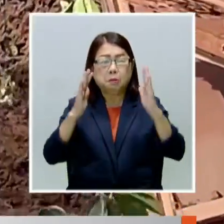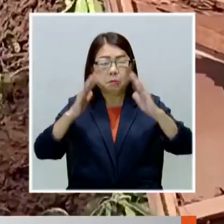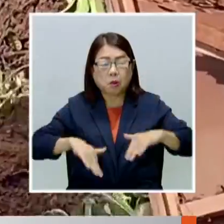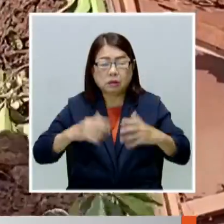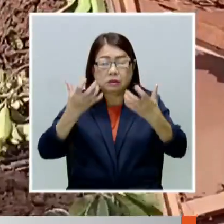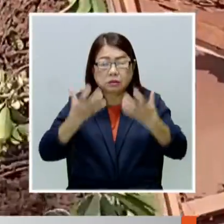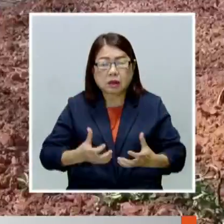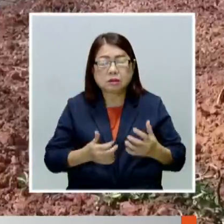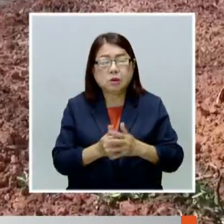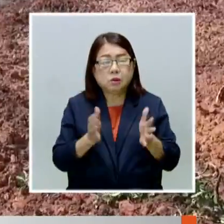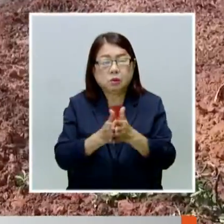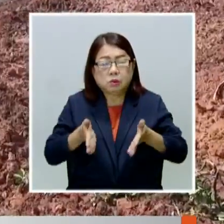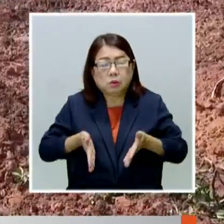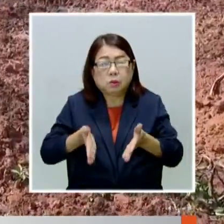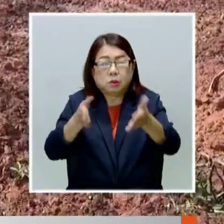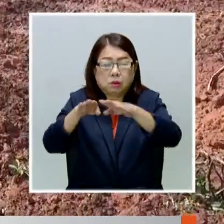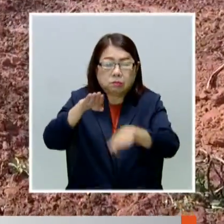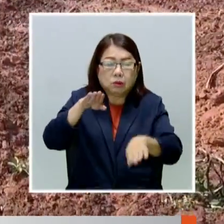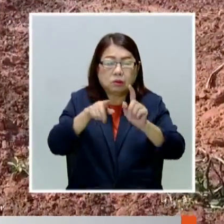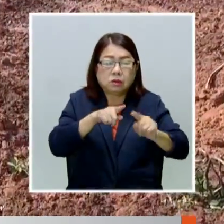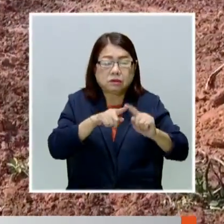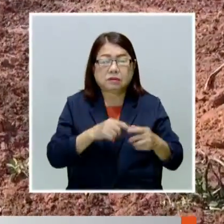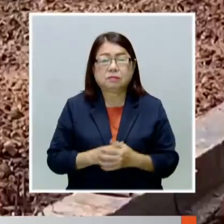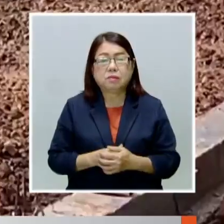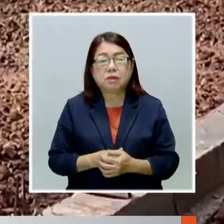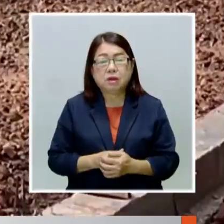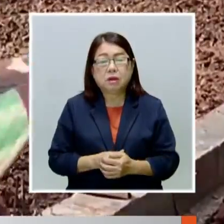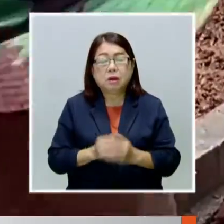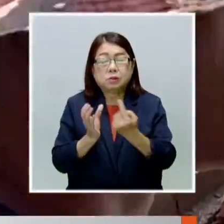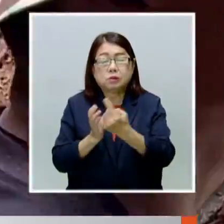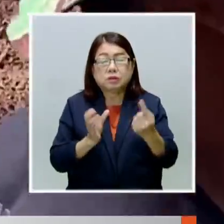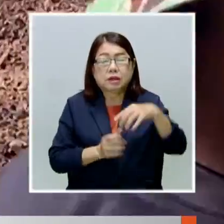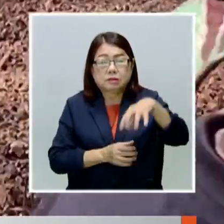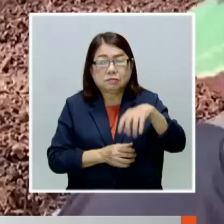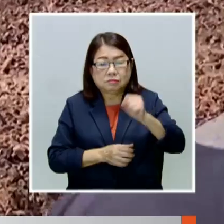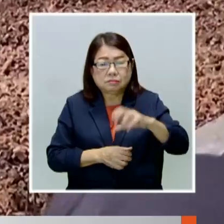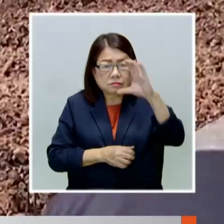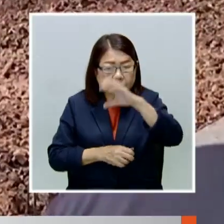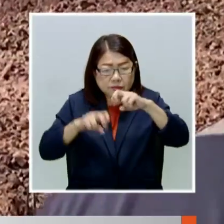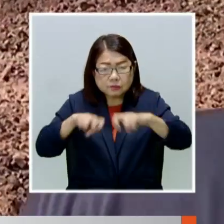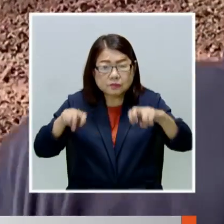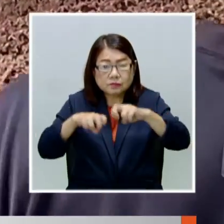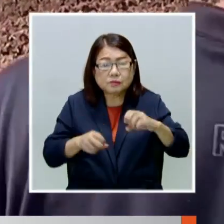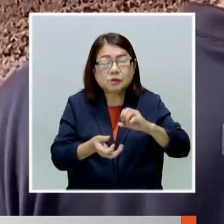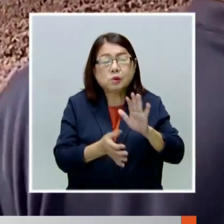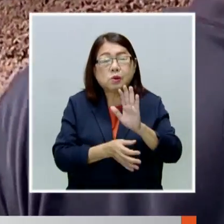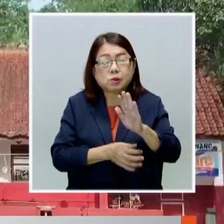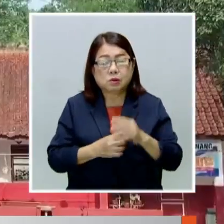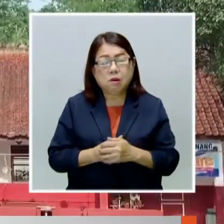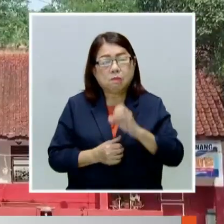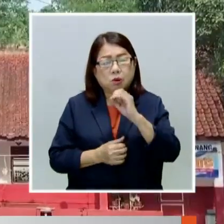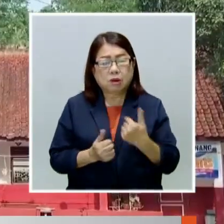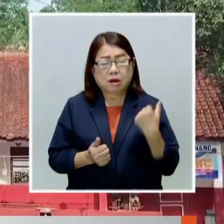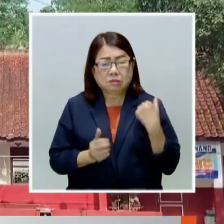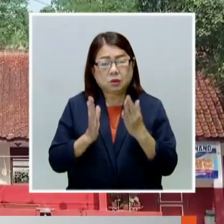ดมหึมาและถนนที่เสียหายและถูกตัดขาดเจ้าหน้าที่ตัวแทนของสำนักงานค้นหาและกู้ภัยแห่งชาติยืนยันว่า